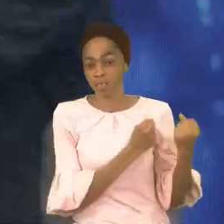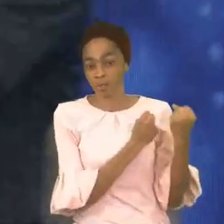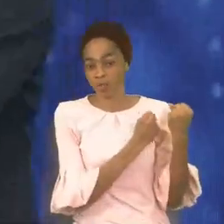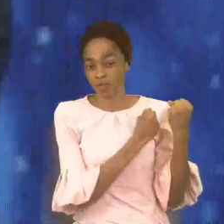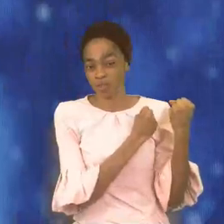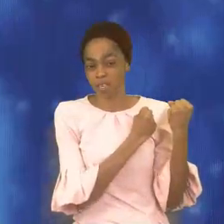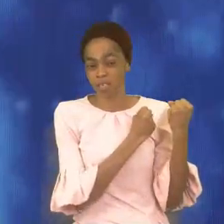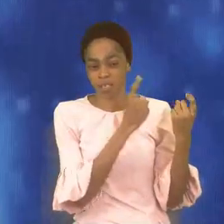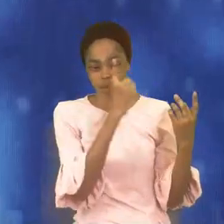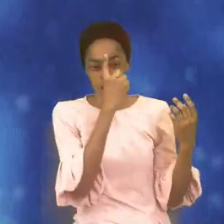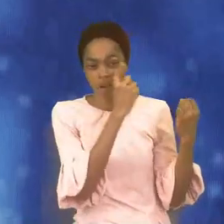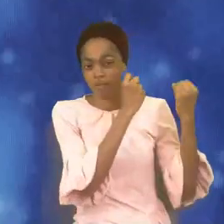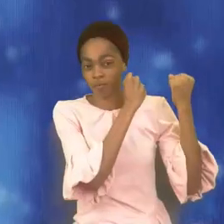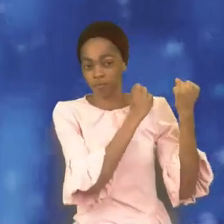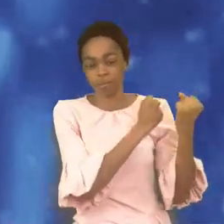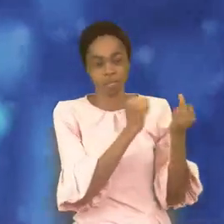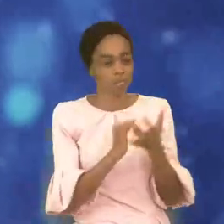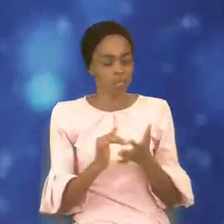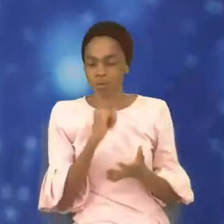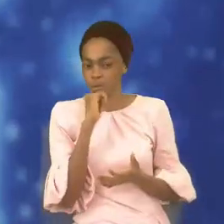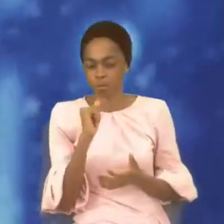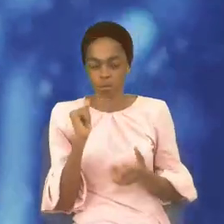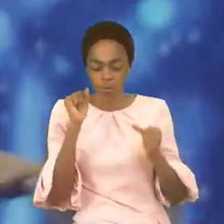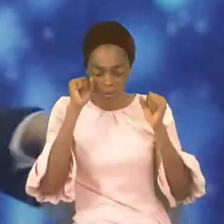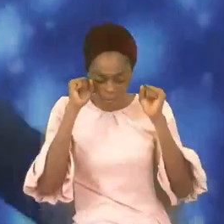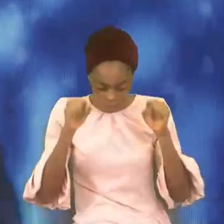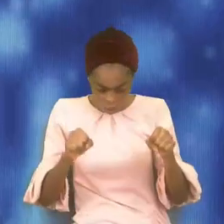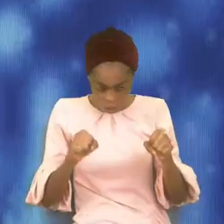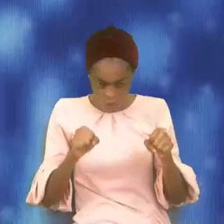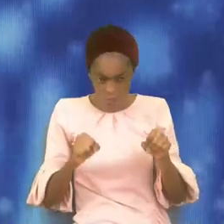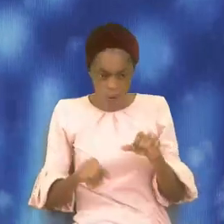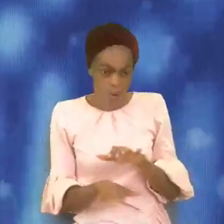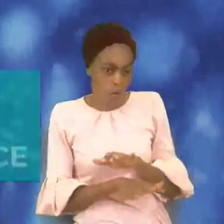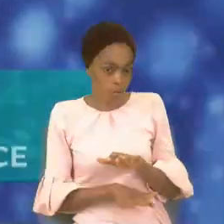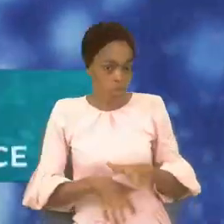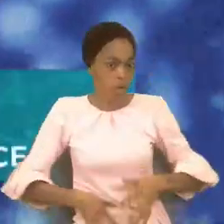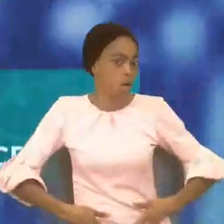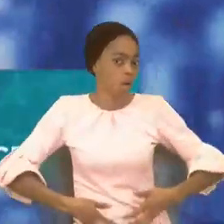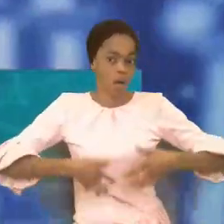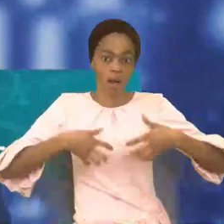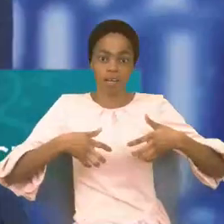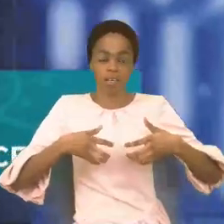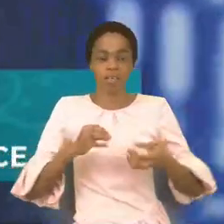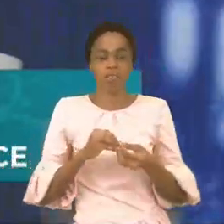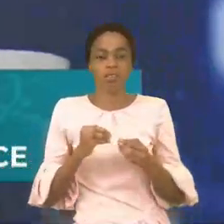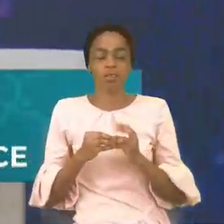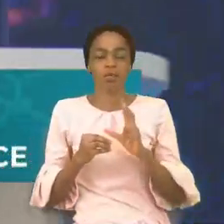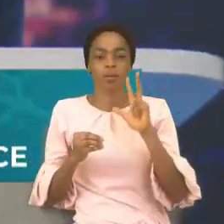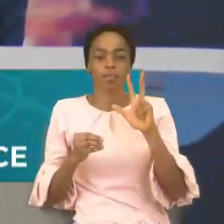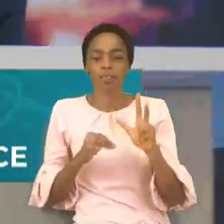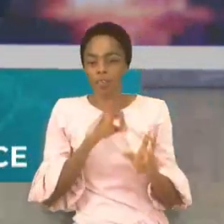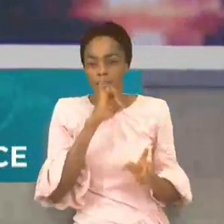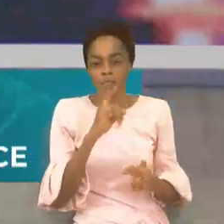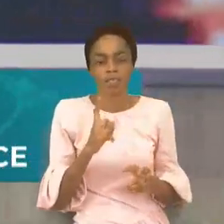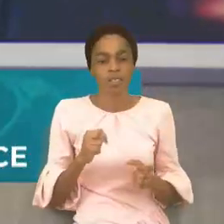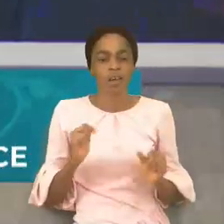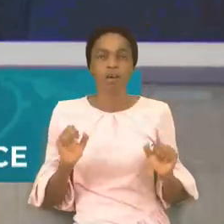foi confiante qui ne fléchit pas sous la fureur. Troisième point. Les